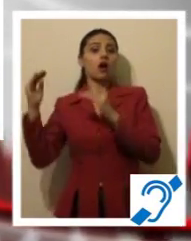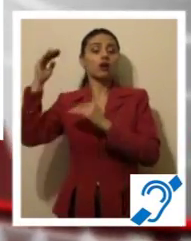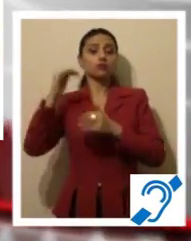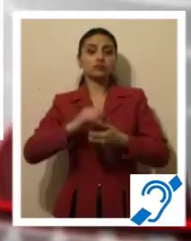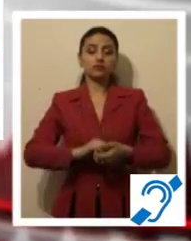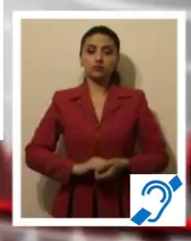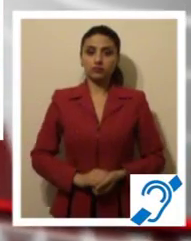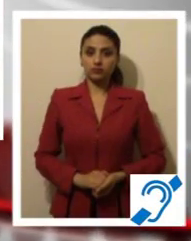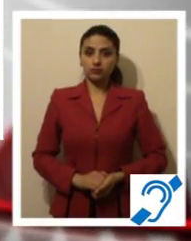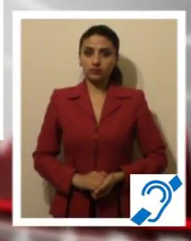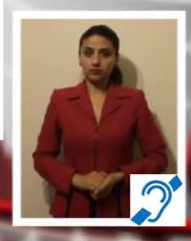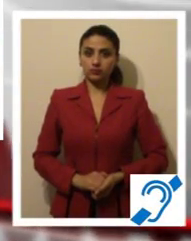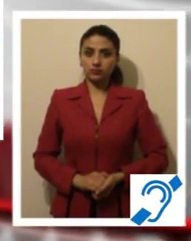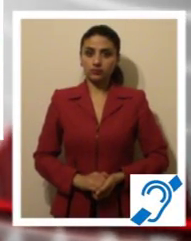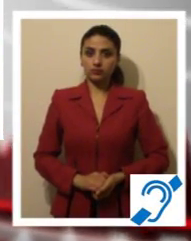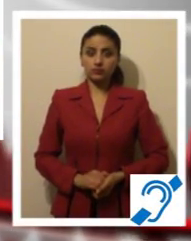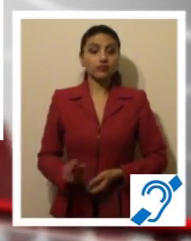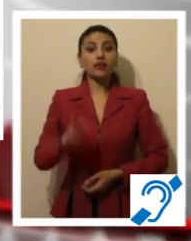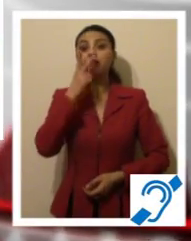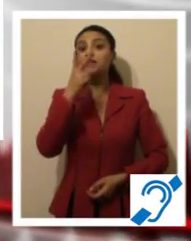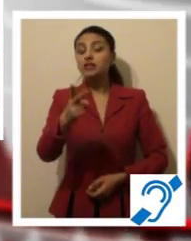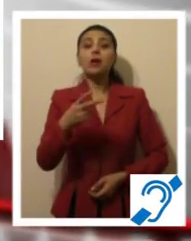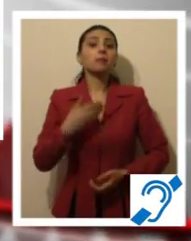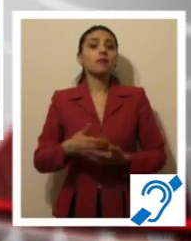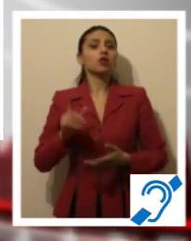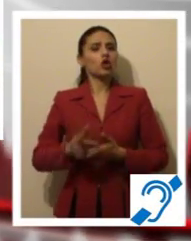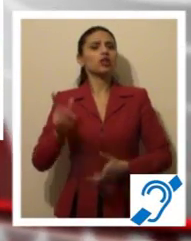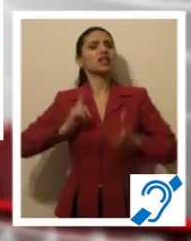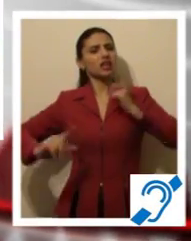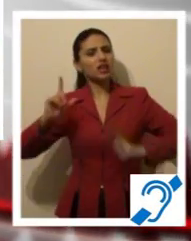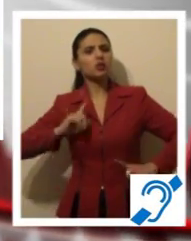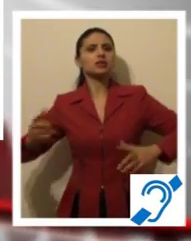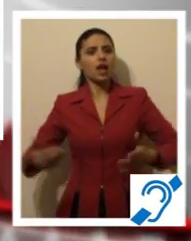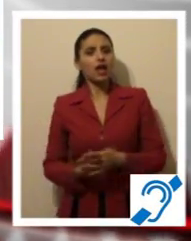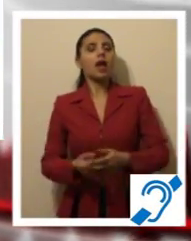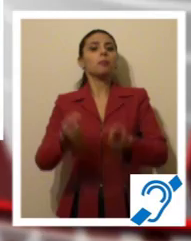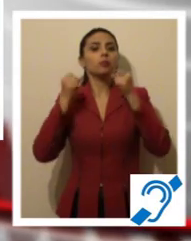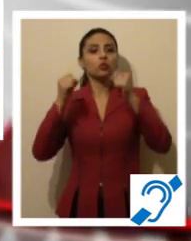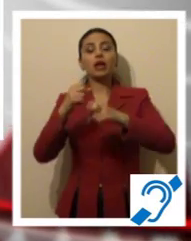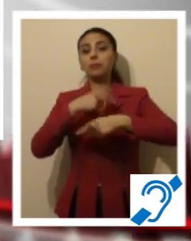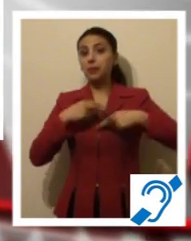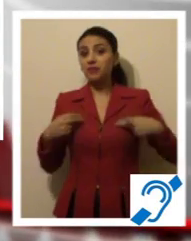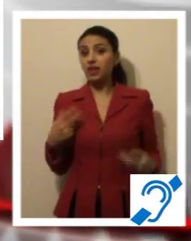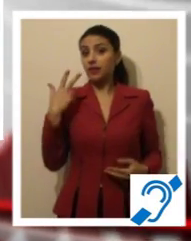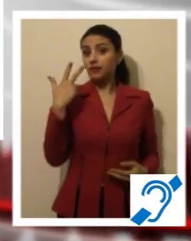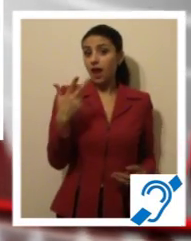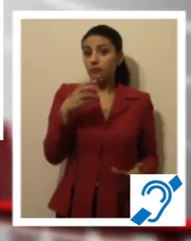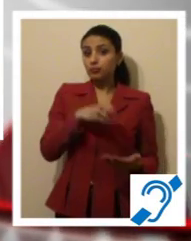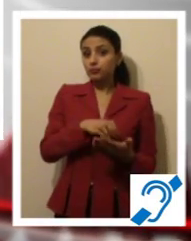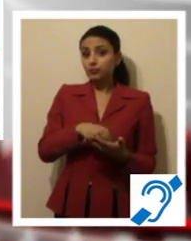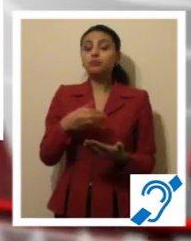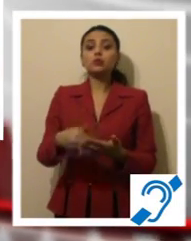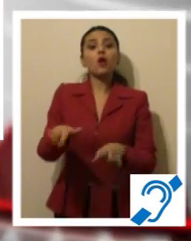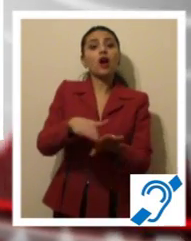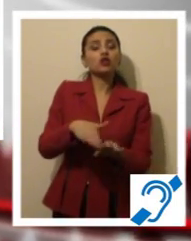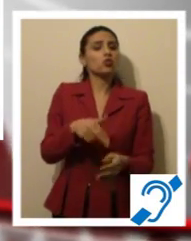Justiție. În viziunea liberalilor, care se tot chinuie să preia puterea la primărie, ar fi trei categorii de angajați și de aceea lucrurile